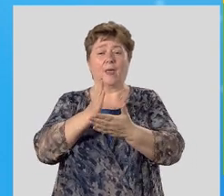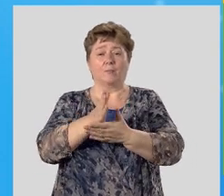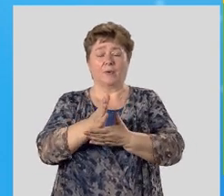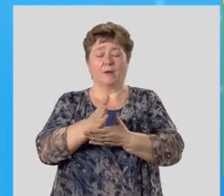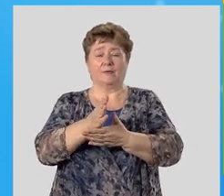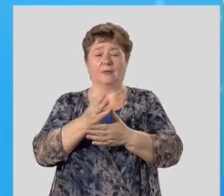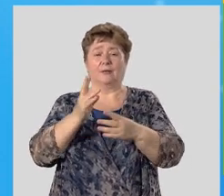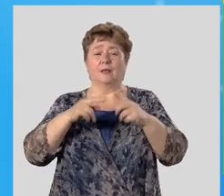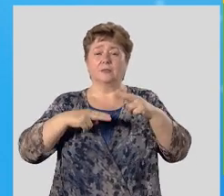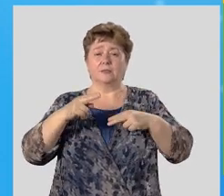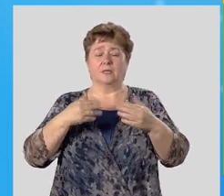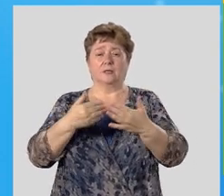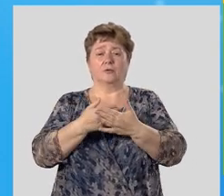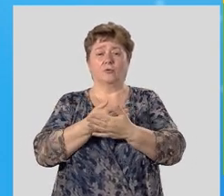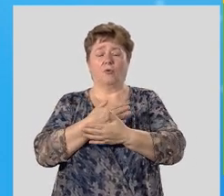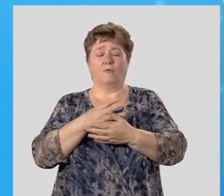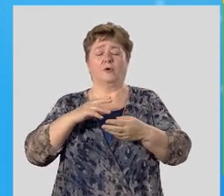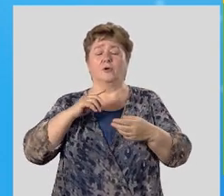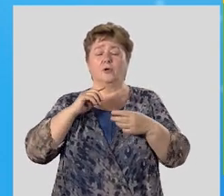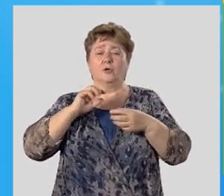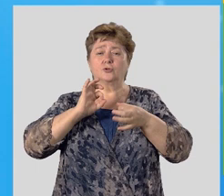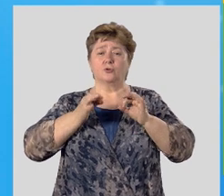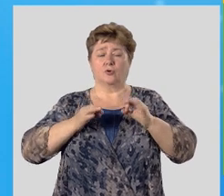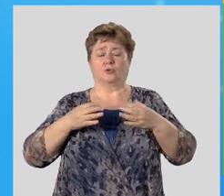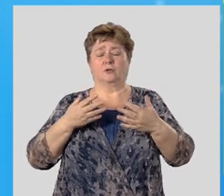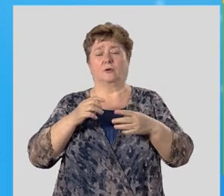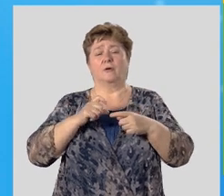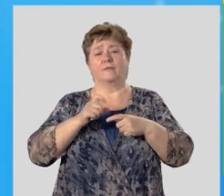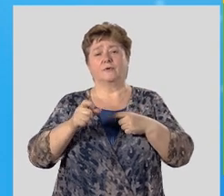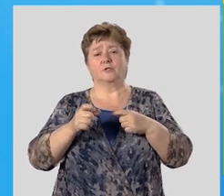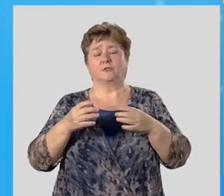направлены на создание новых сложных веществ